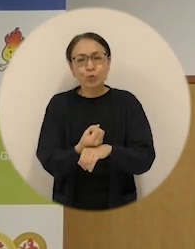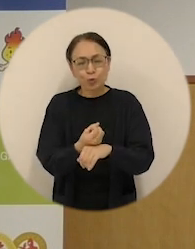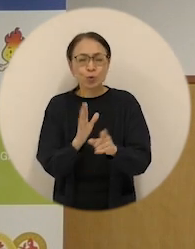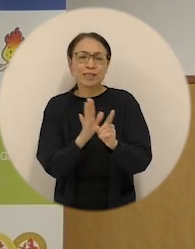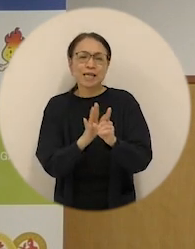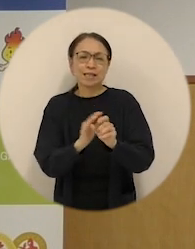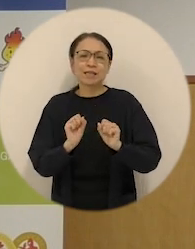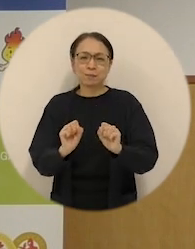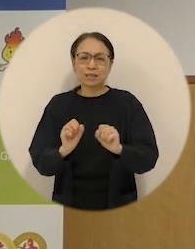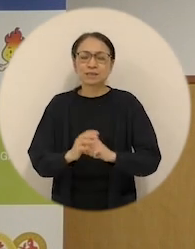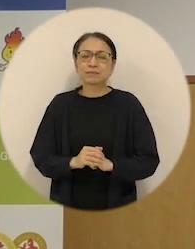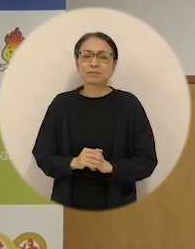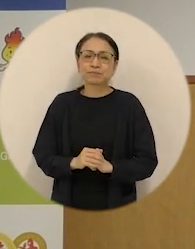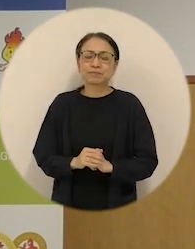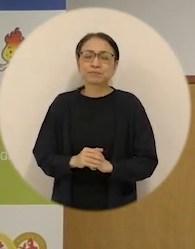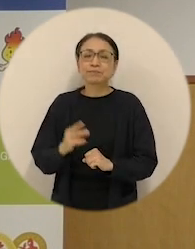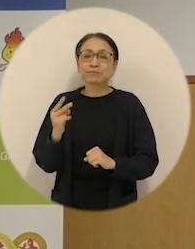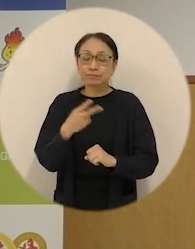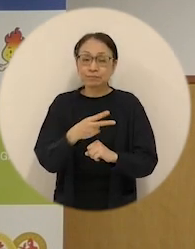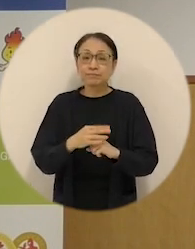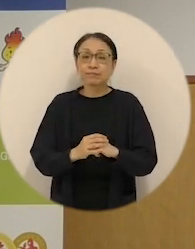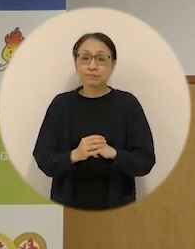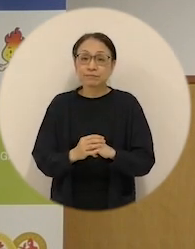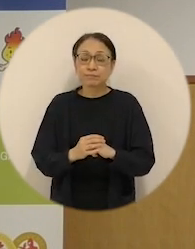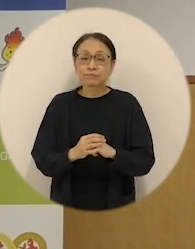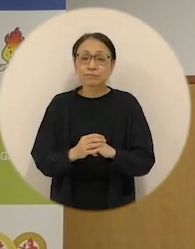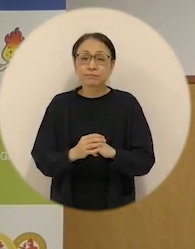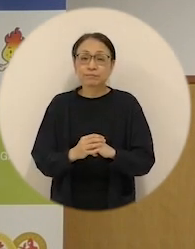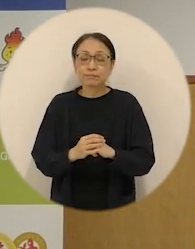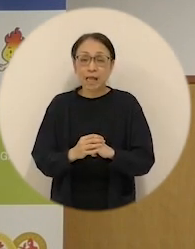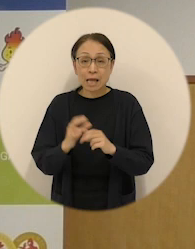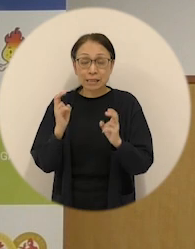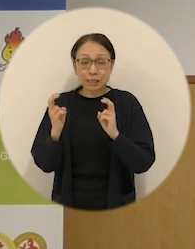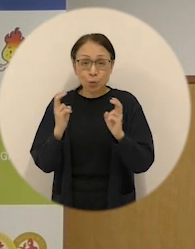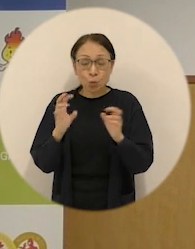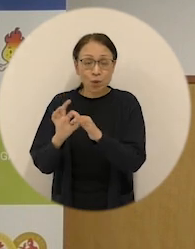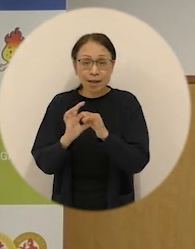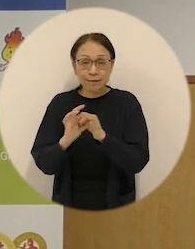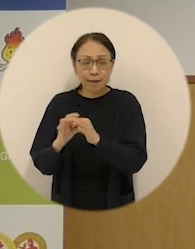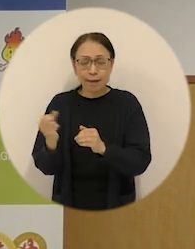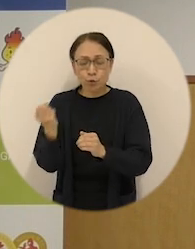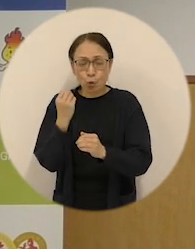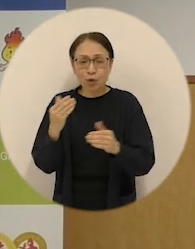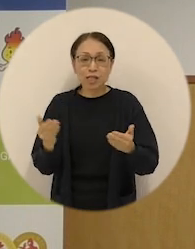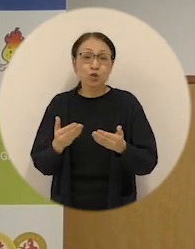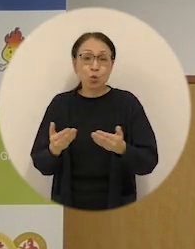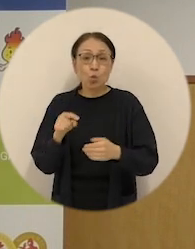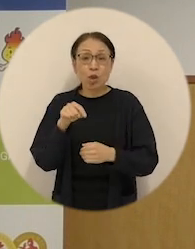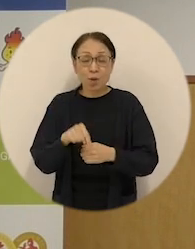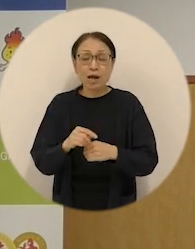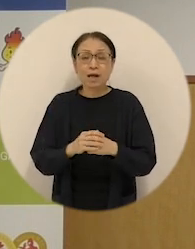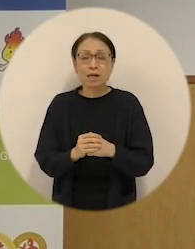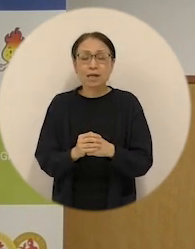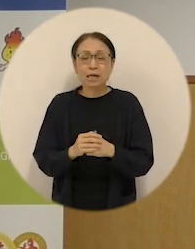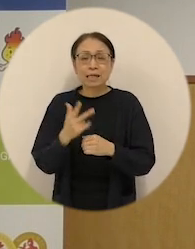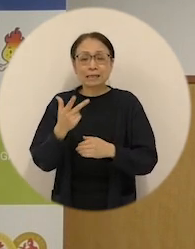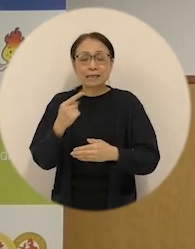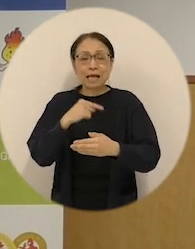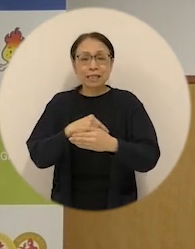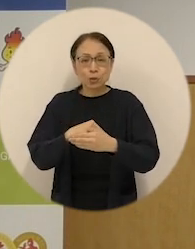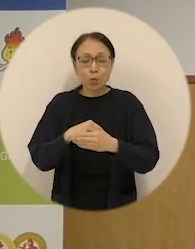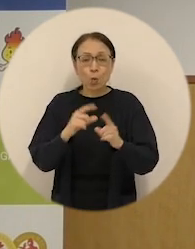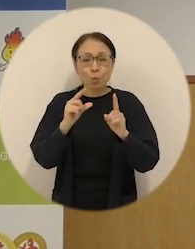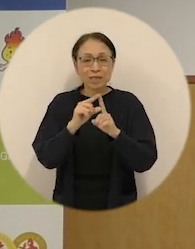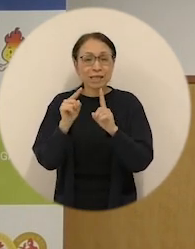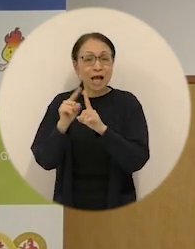ります。また企業連携強化事業では市内企業の PR や